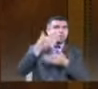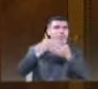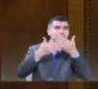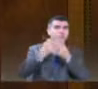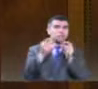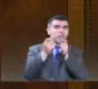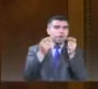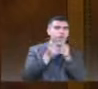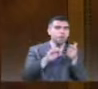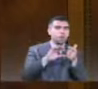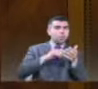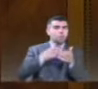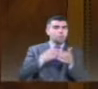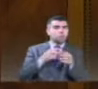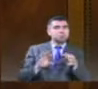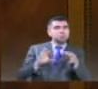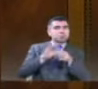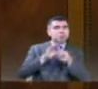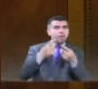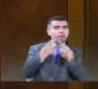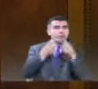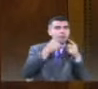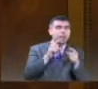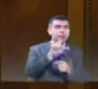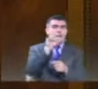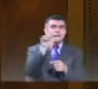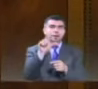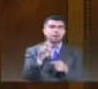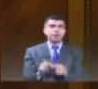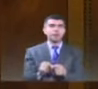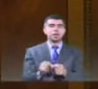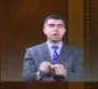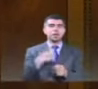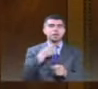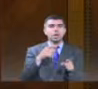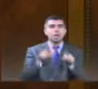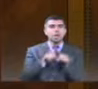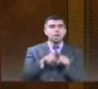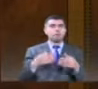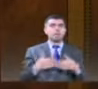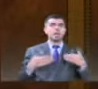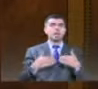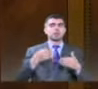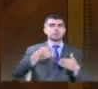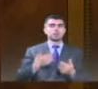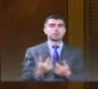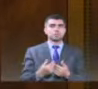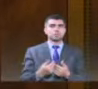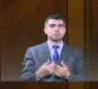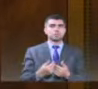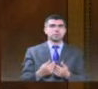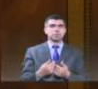يمشيو بطريقة مشتركة لإفريقيا. وداك الشيء مشرف، مشرف